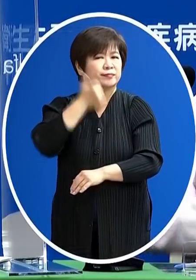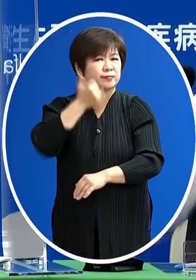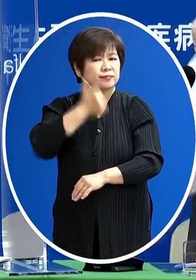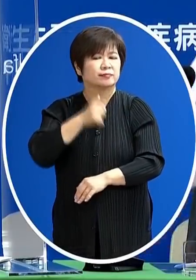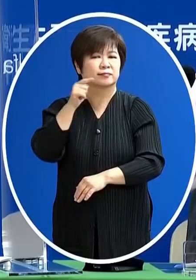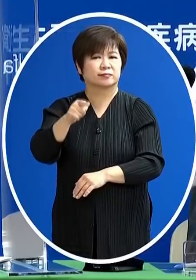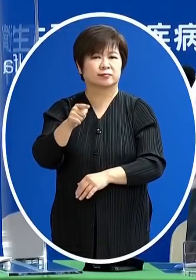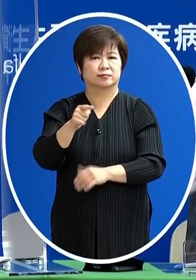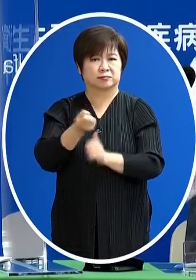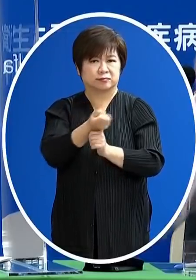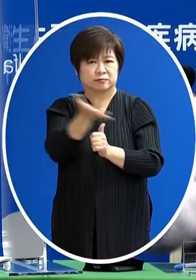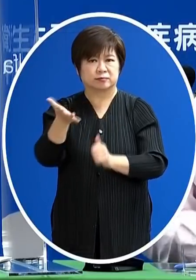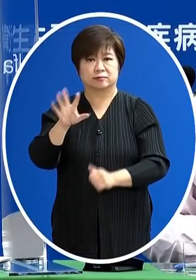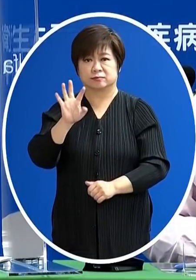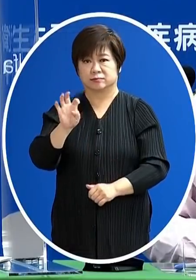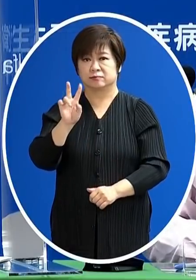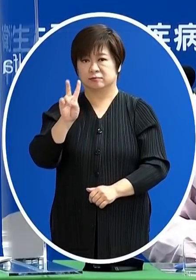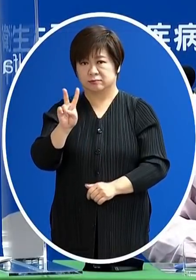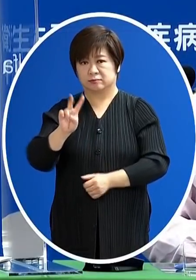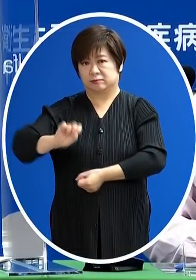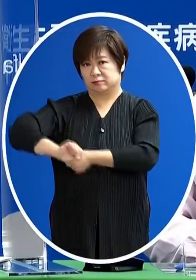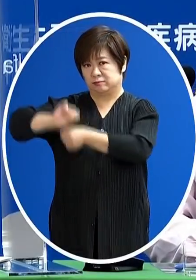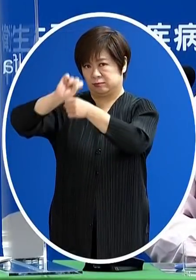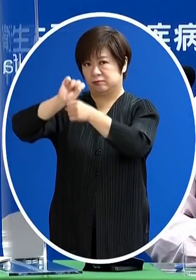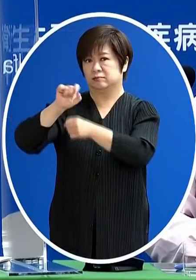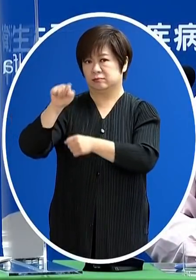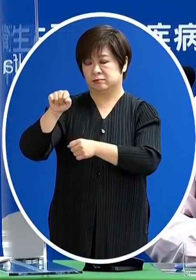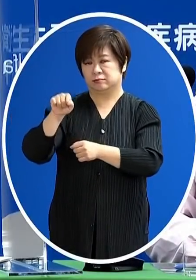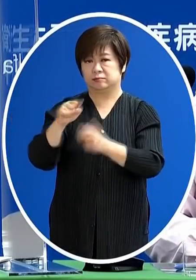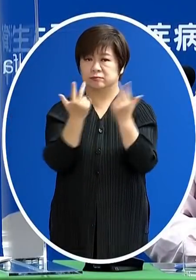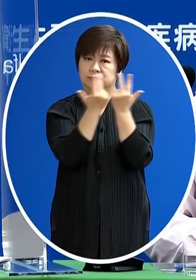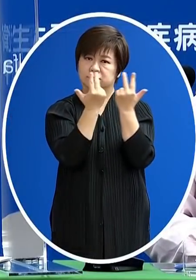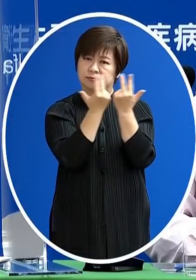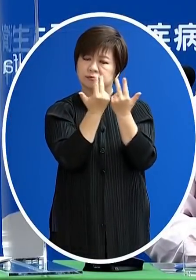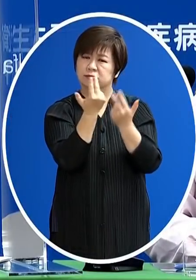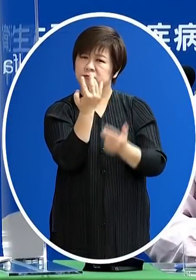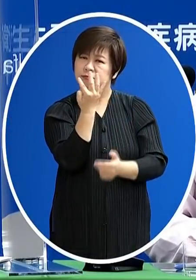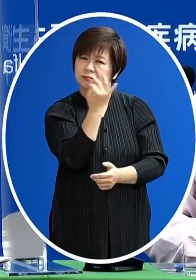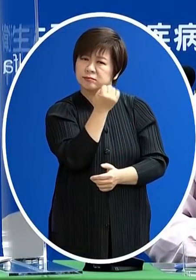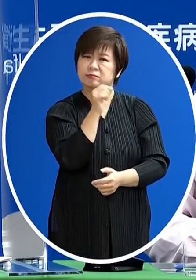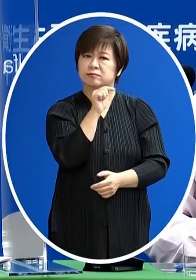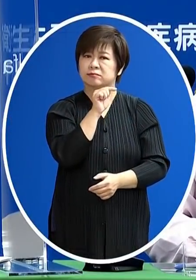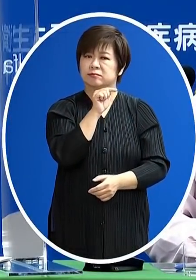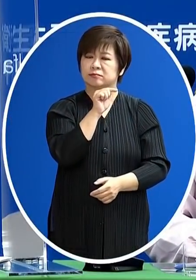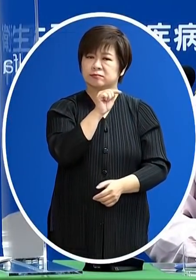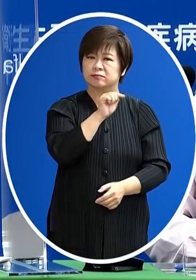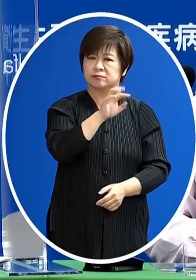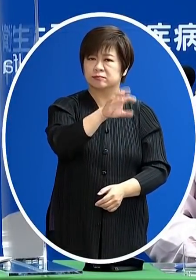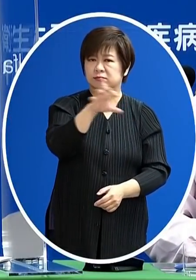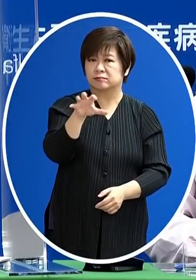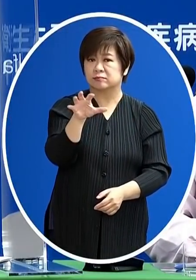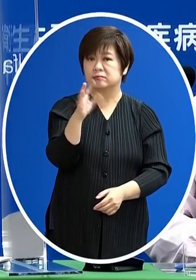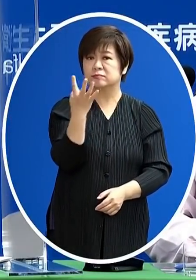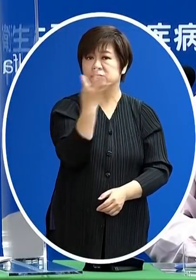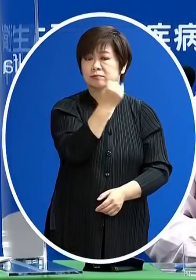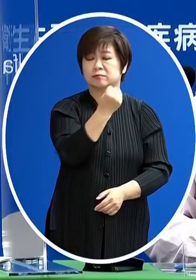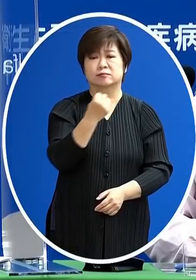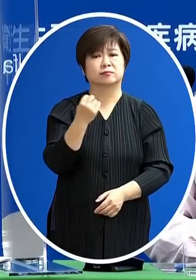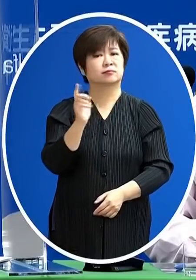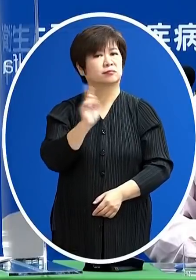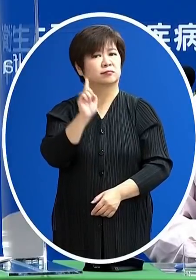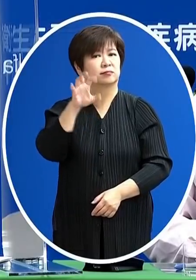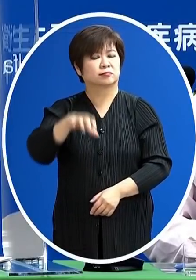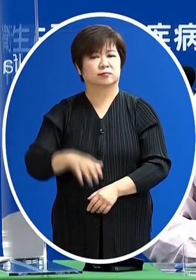相关的有42例的增加。那新北尤其有几个，一个是那